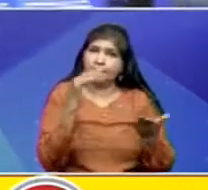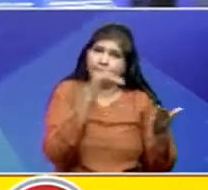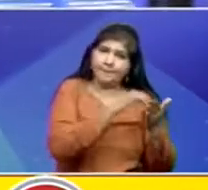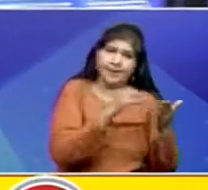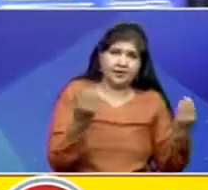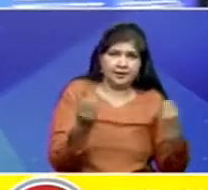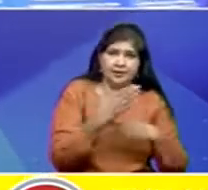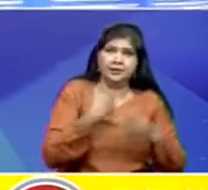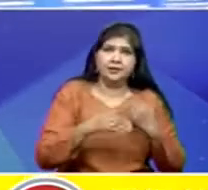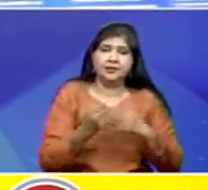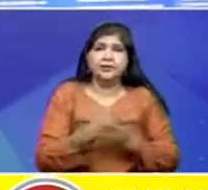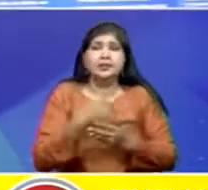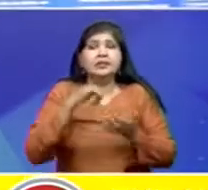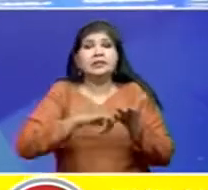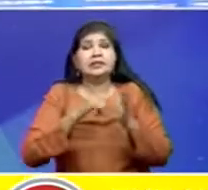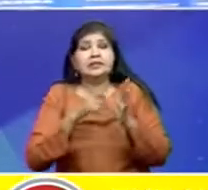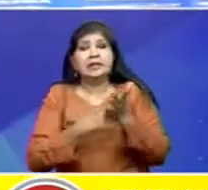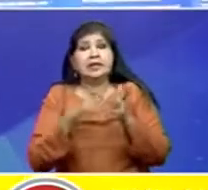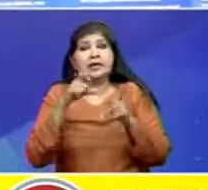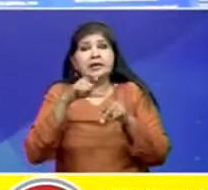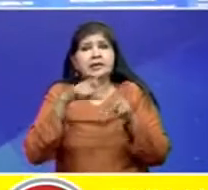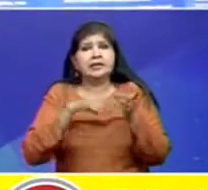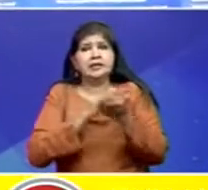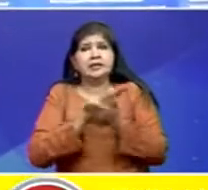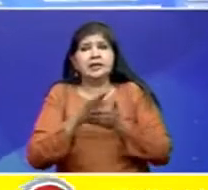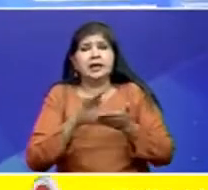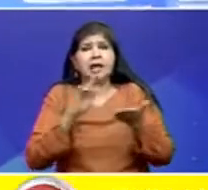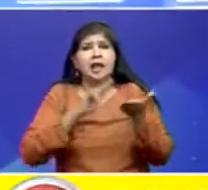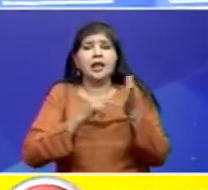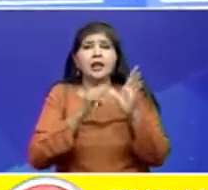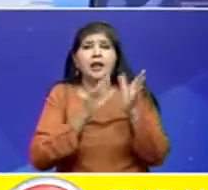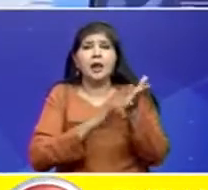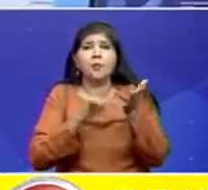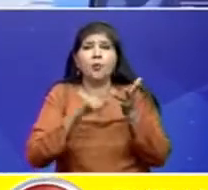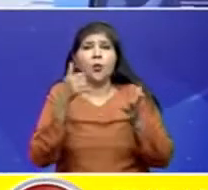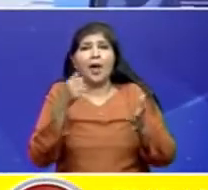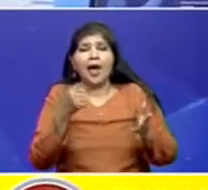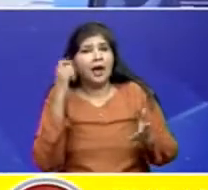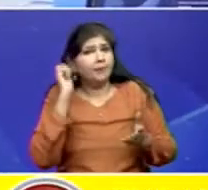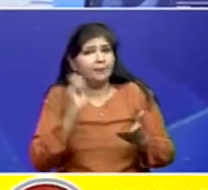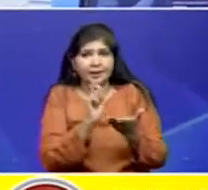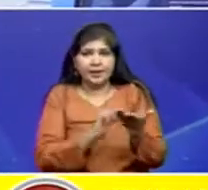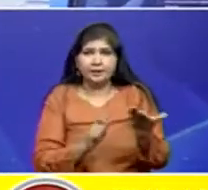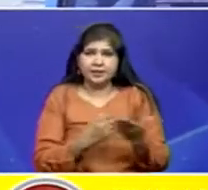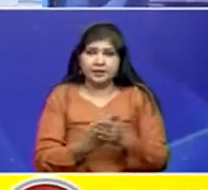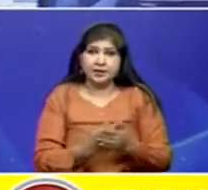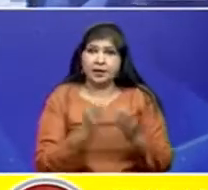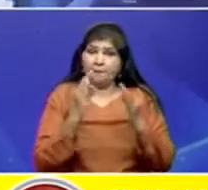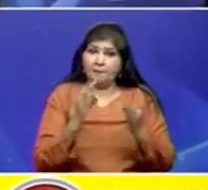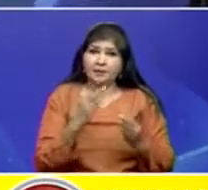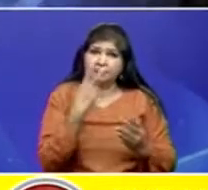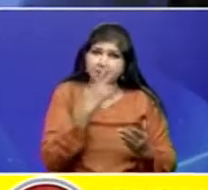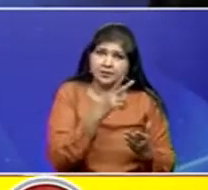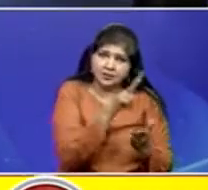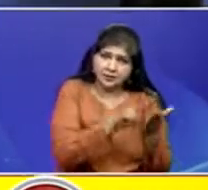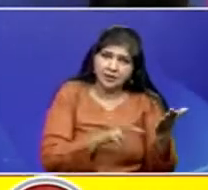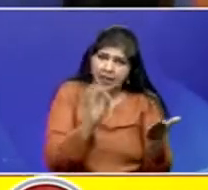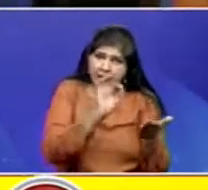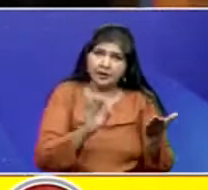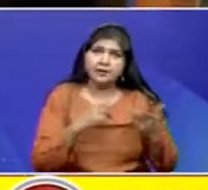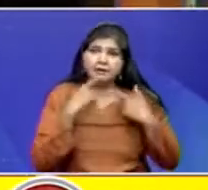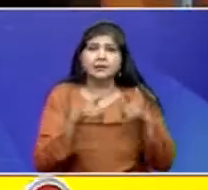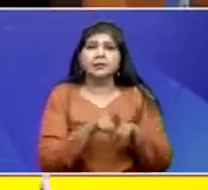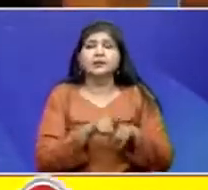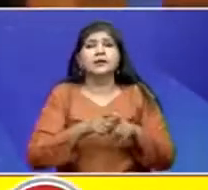सार्थक जी ने नमो एप पर जो संदेश मुझे लिखा है वो बहुत इंटरस्टिंग है उन्होंने लिखा है